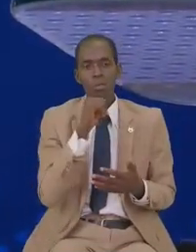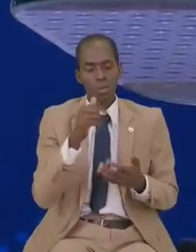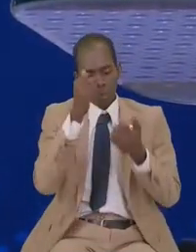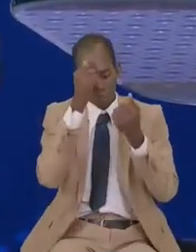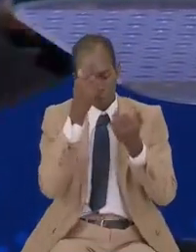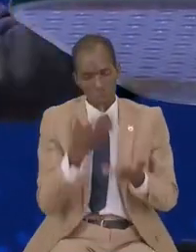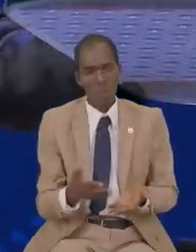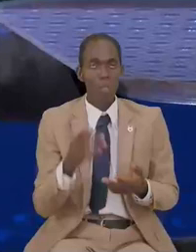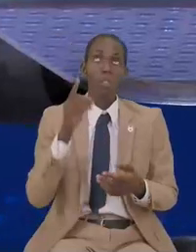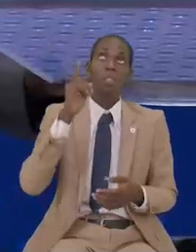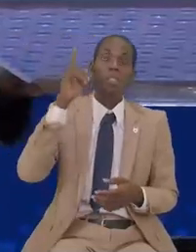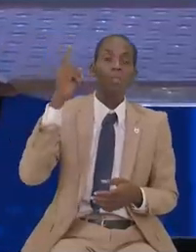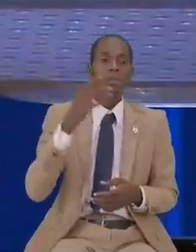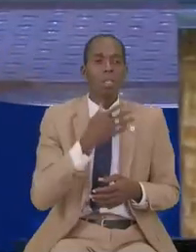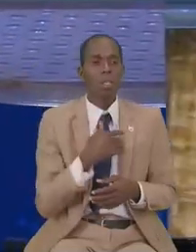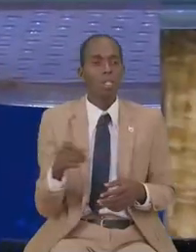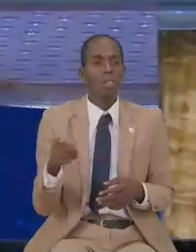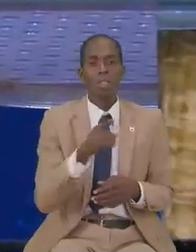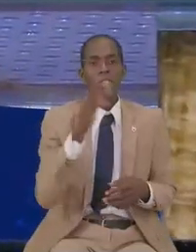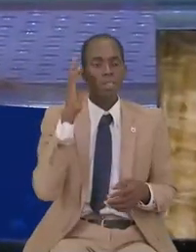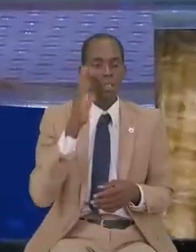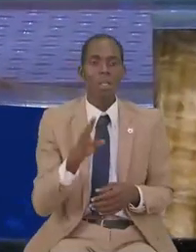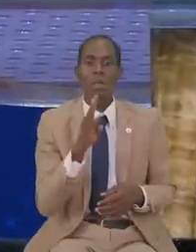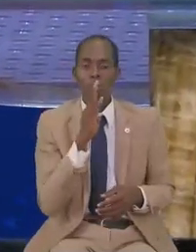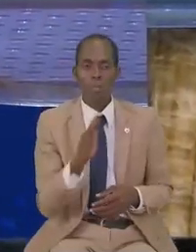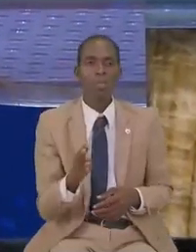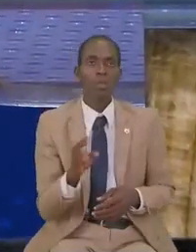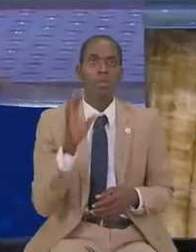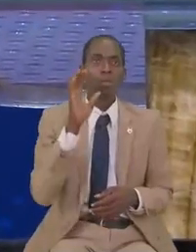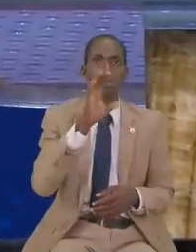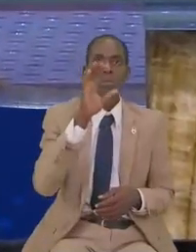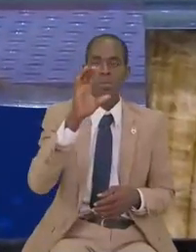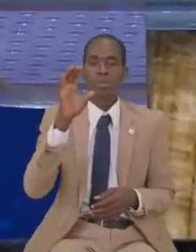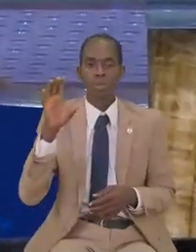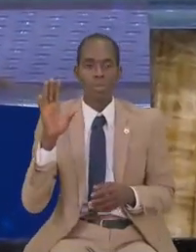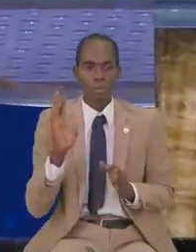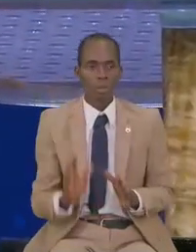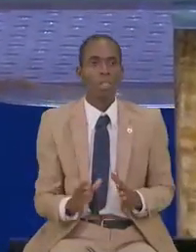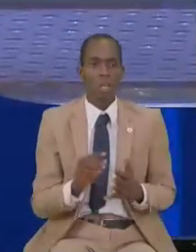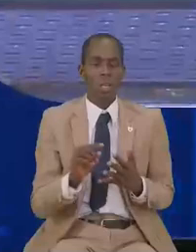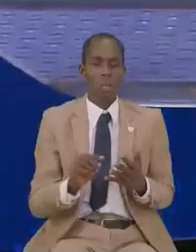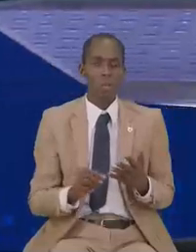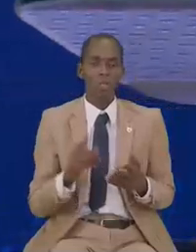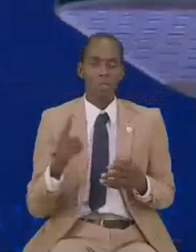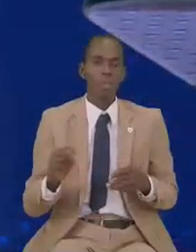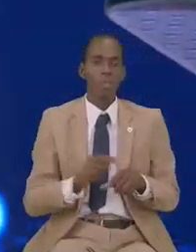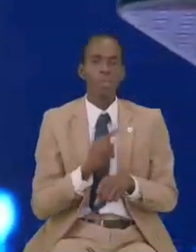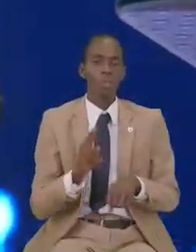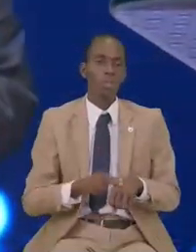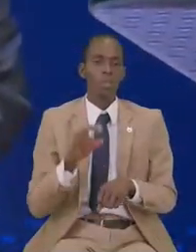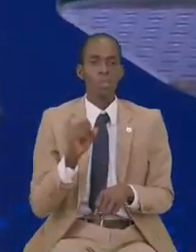ils seront errants parmi les nations. Nous allons à la